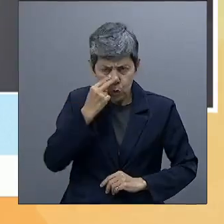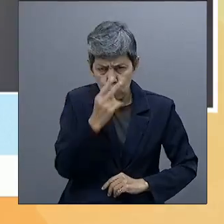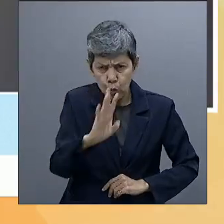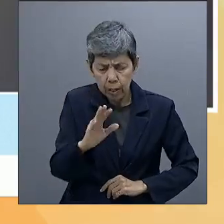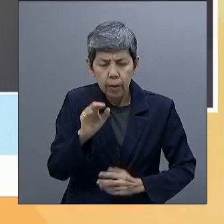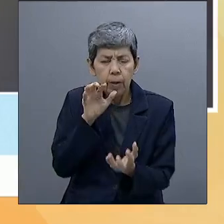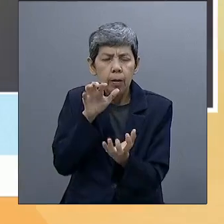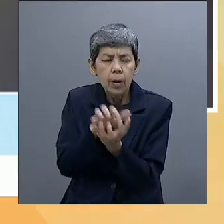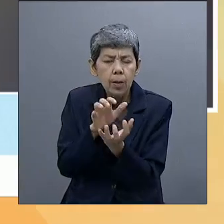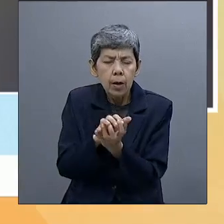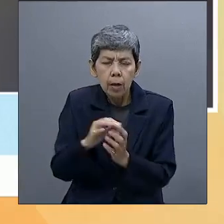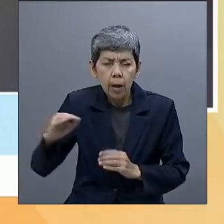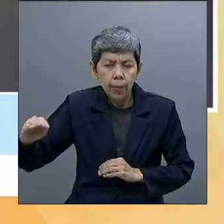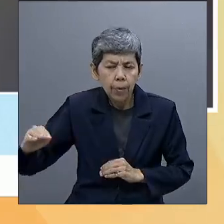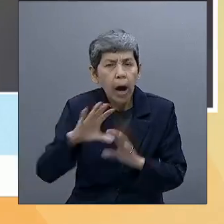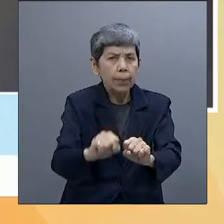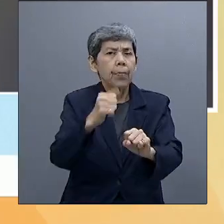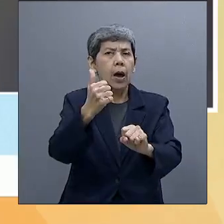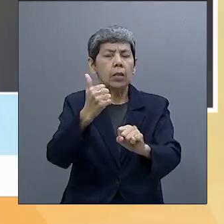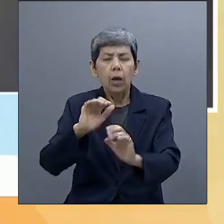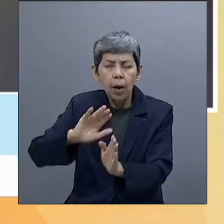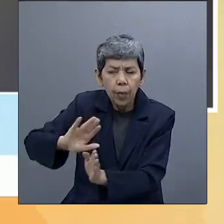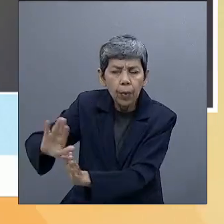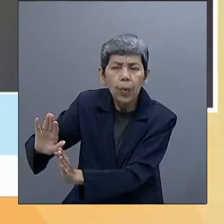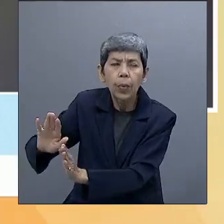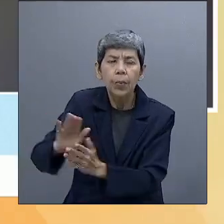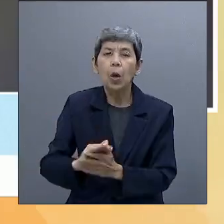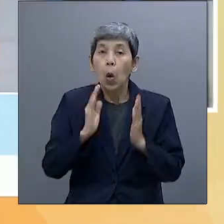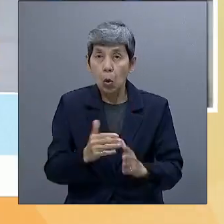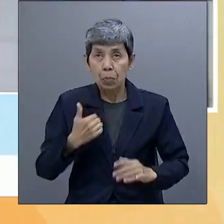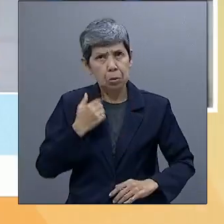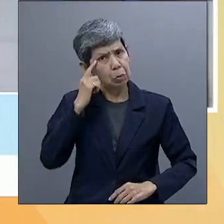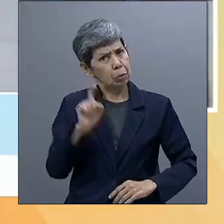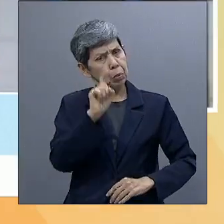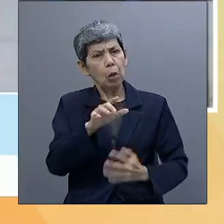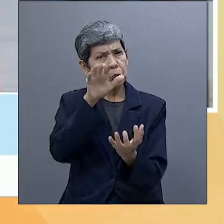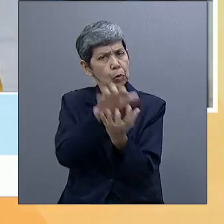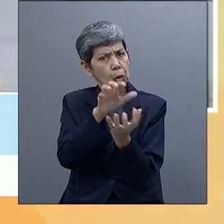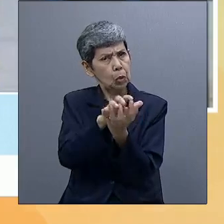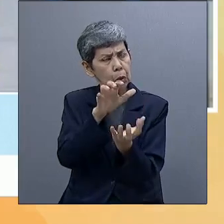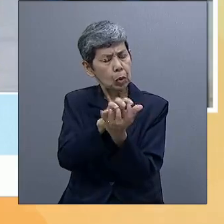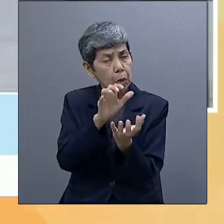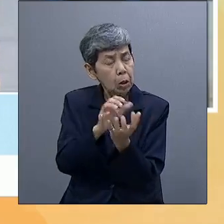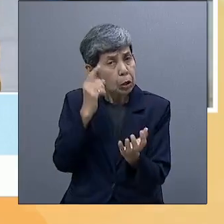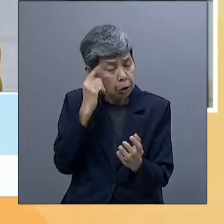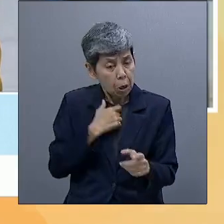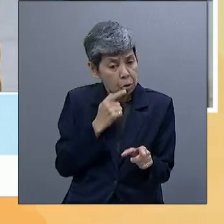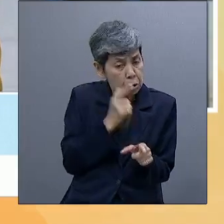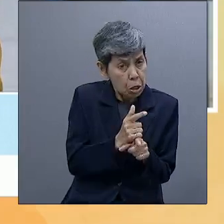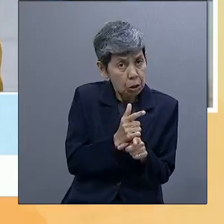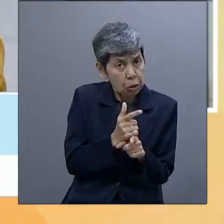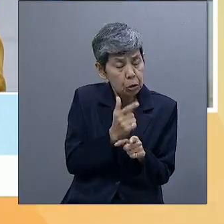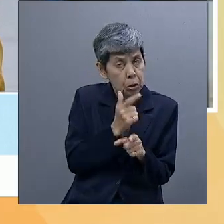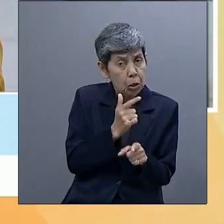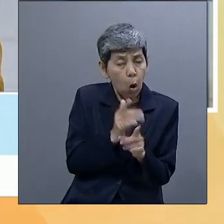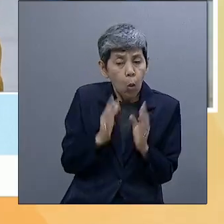ได้จับได้ง่ายขึ้นครับ หลายคนก็สงสัยว่าจระเข้แบบนี้เป็นจระเข้ที่เลี้ยงแล้วหลุดมาหรือว่